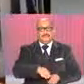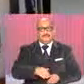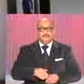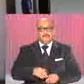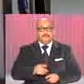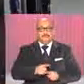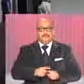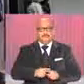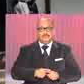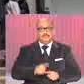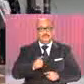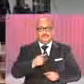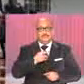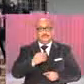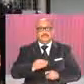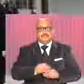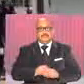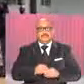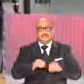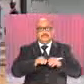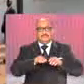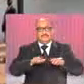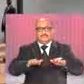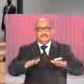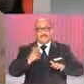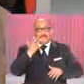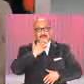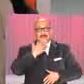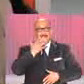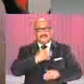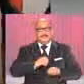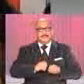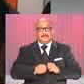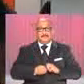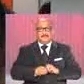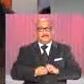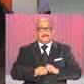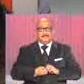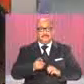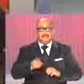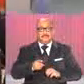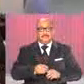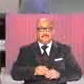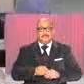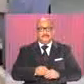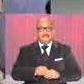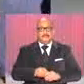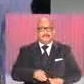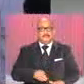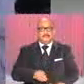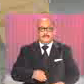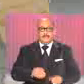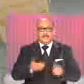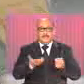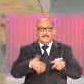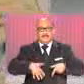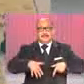هذا الفيروس. وقد أفادت أحدث حصيلة نشرتها منظمة الصحة العالمية بأن الإيبولا تسببت في وفاة